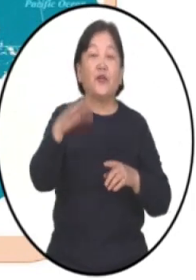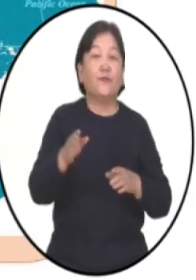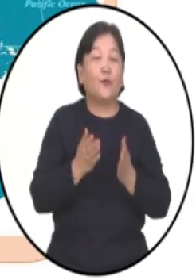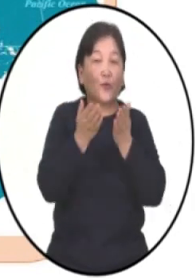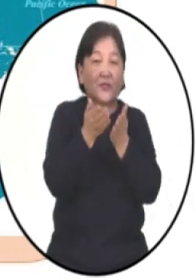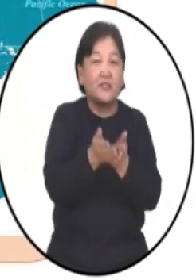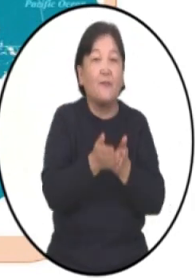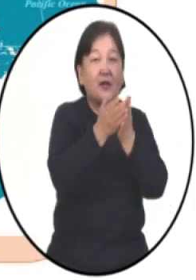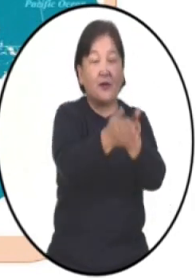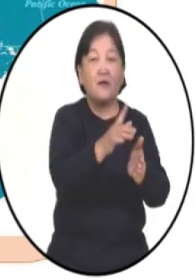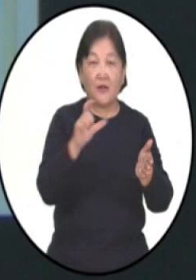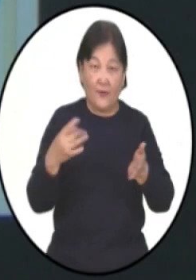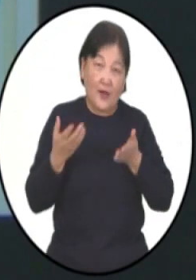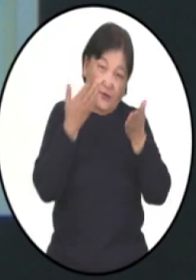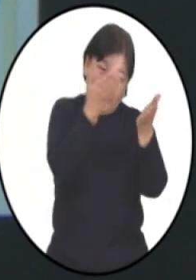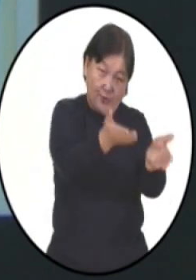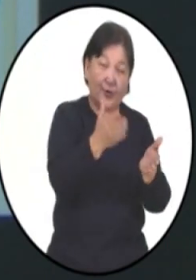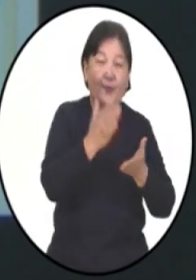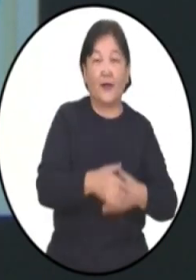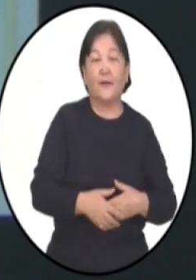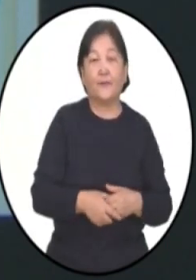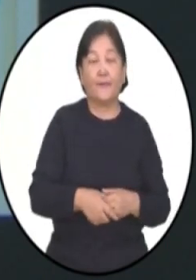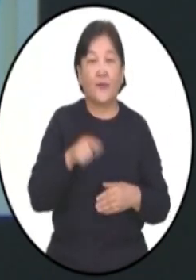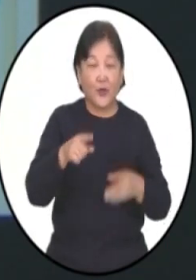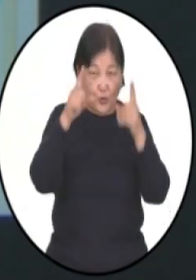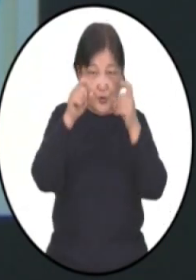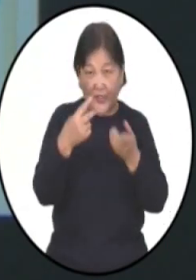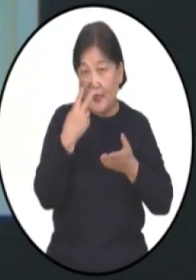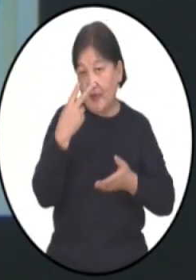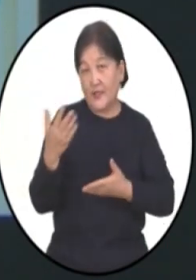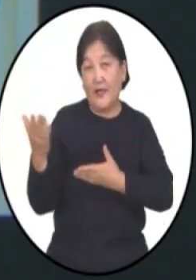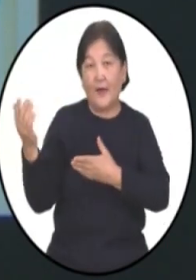болжээ. За тэгэхээр энэ доорх зургийг цөмөр ажиглая.